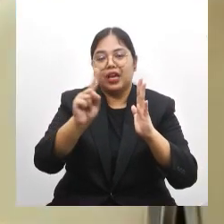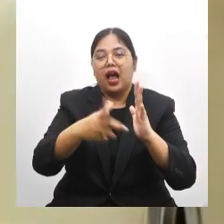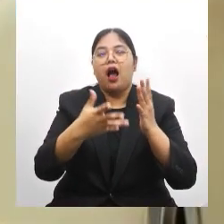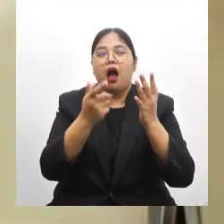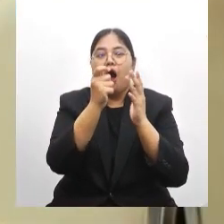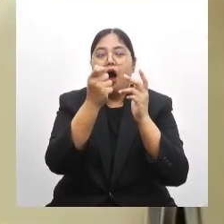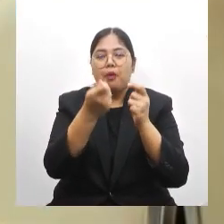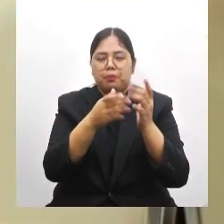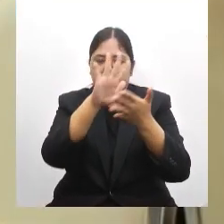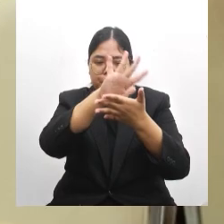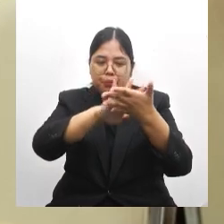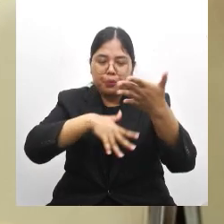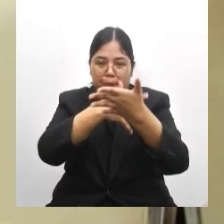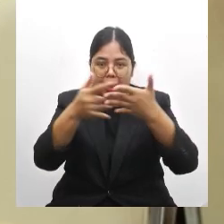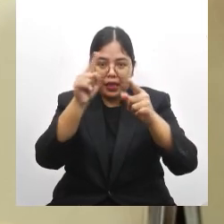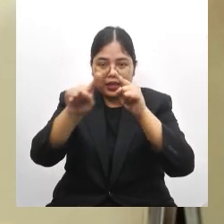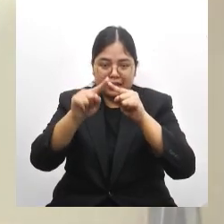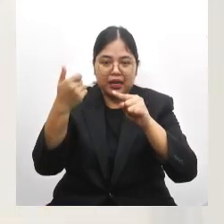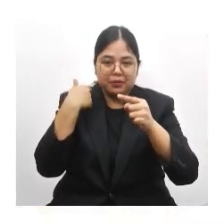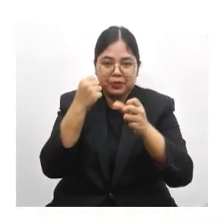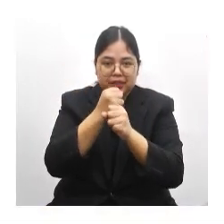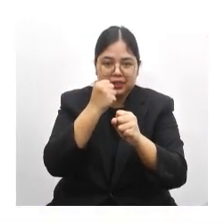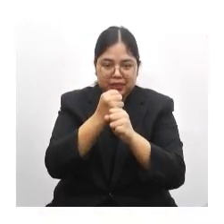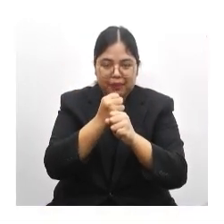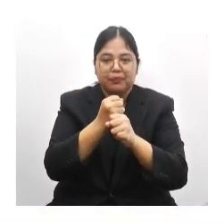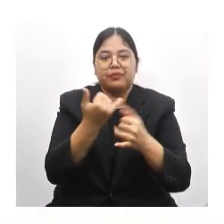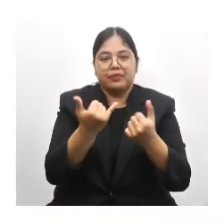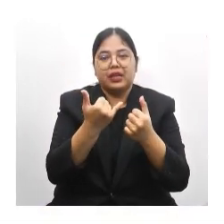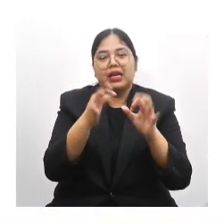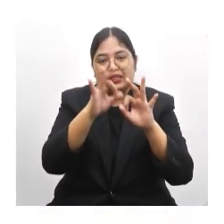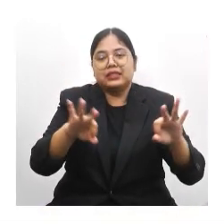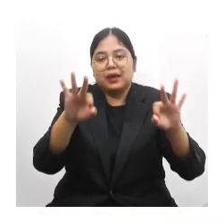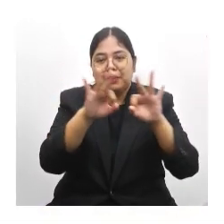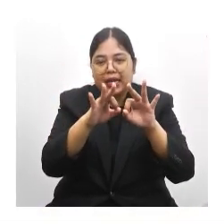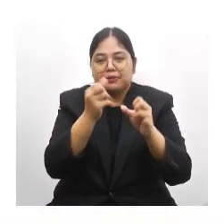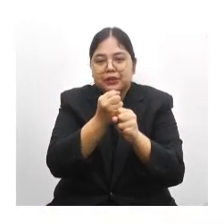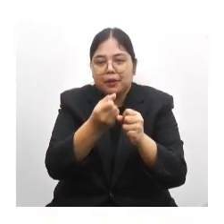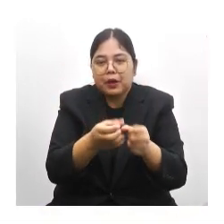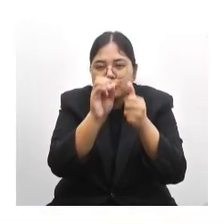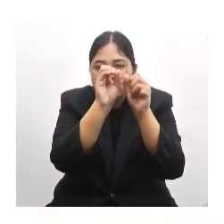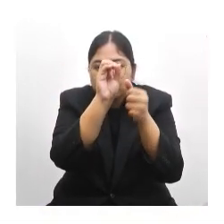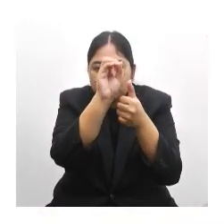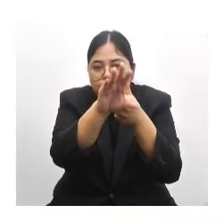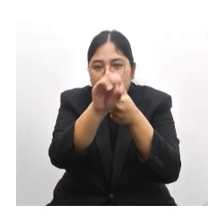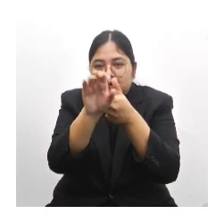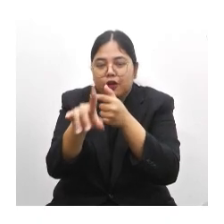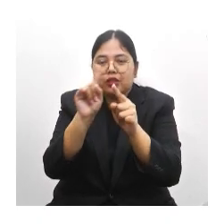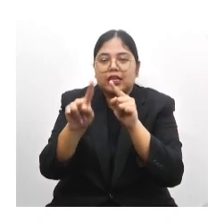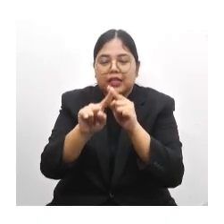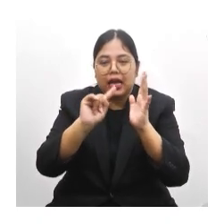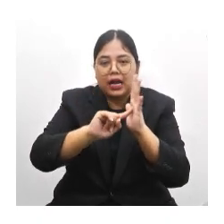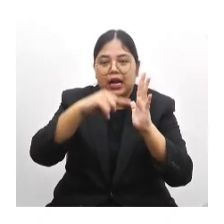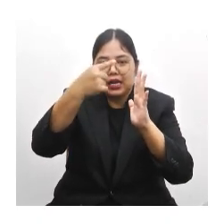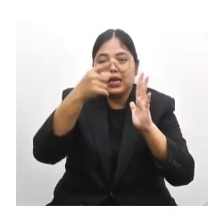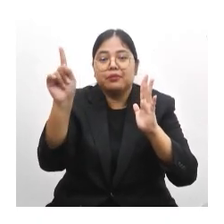บบปัจจัยป้อนเข้าที่เรียกว่า input ปัจจัยป้อนเข้าเป็นสิ่งแรกที่ต้องตระหนักถึงมีจุดเริ่มต้น